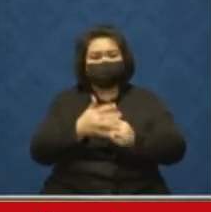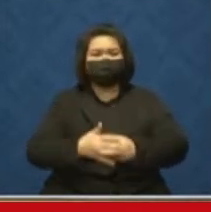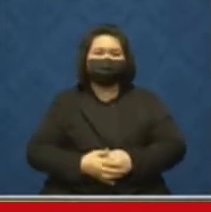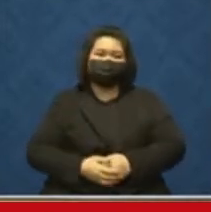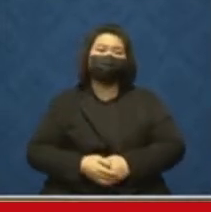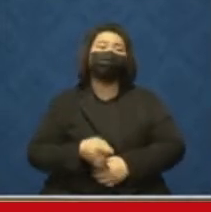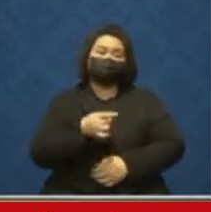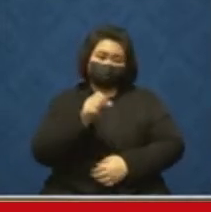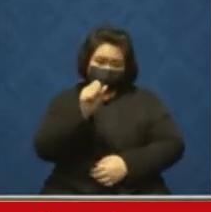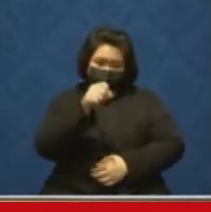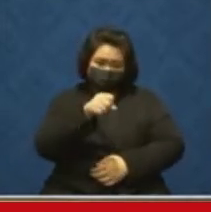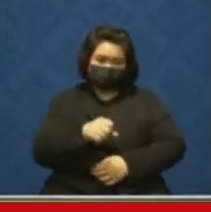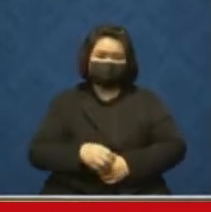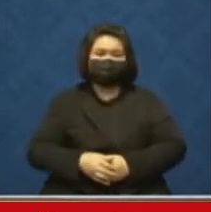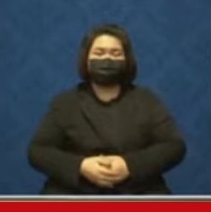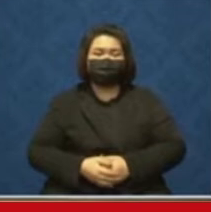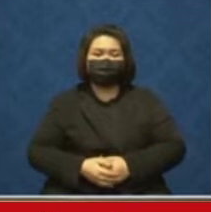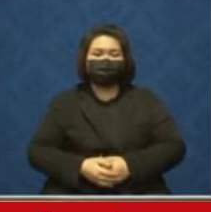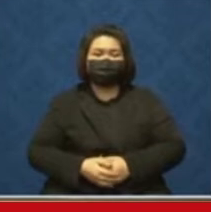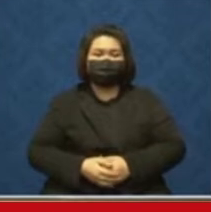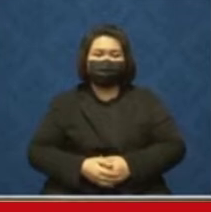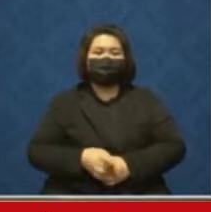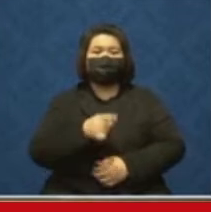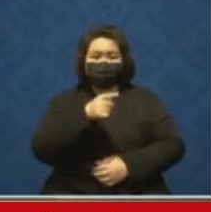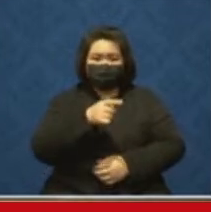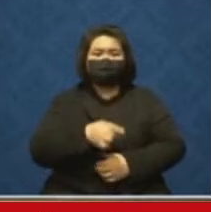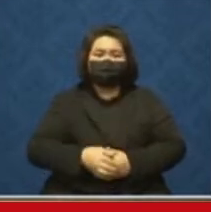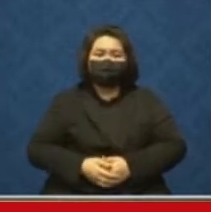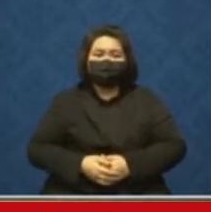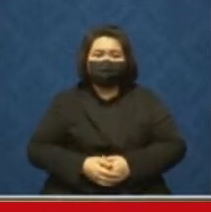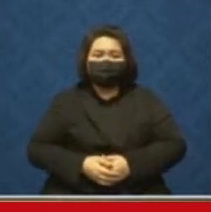แล้ผลมกเป็อยางันครับผลมกเป็อย trabaj